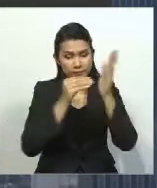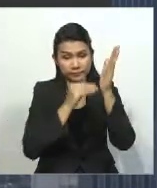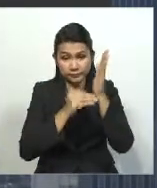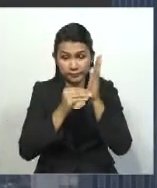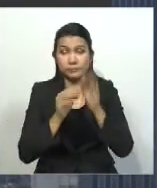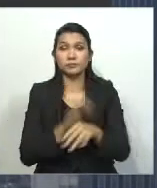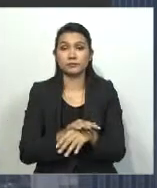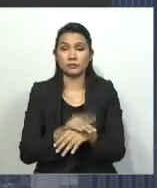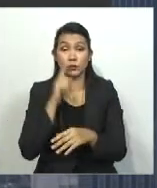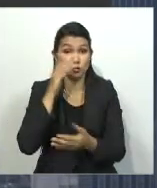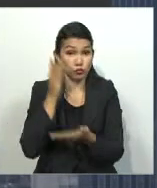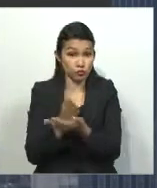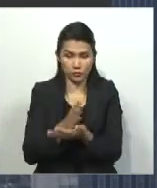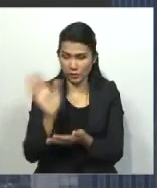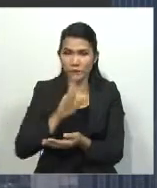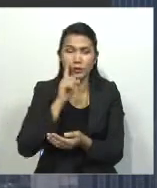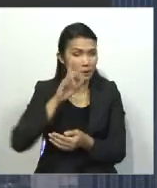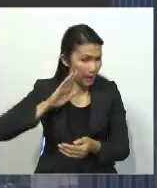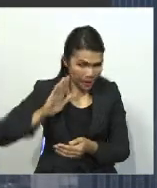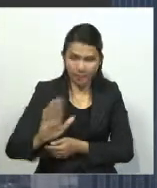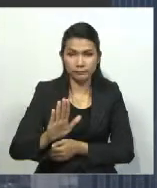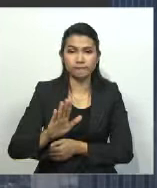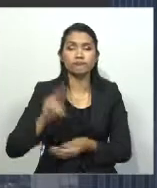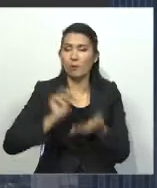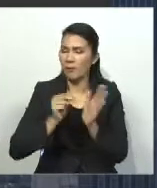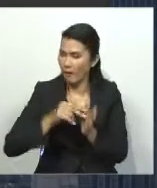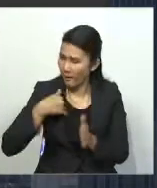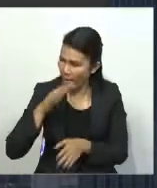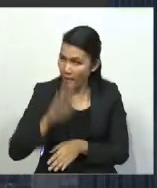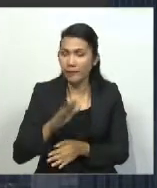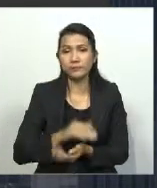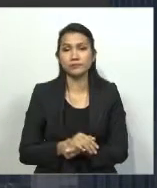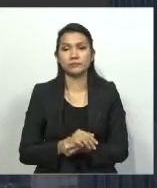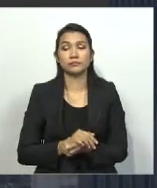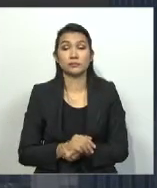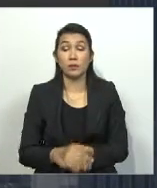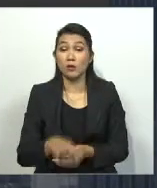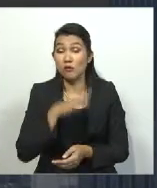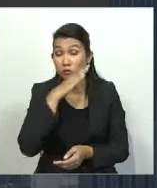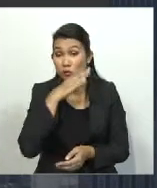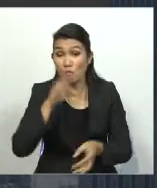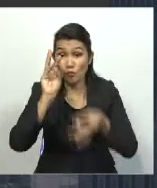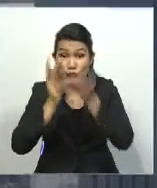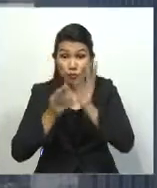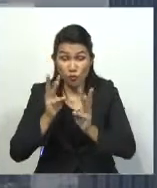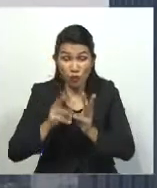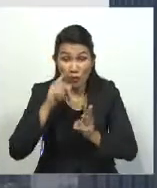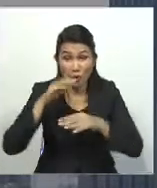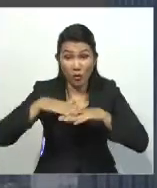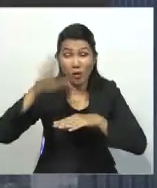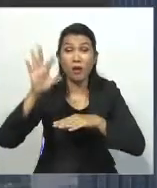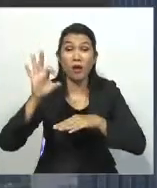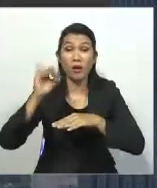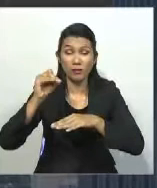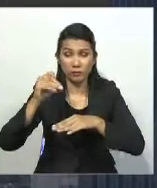ครับต้องบอกว่าไม่ใช่งดหรอกต้องบอกว่าเป็นการห้ามเลยนะครับตอนนี้แล้วก็หากค่าฝุ่นละอองเกิน90ไมโครกรัมต่อลูก